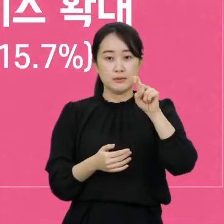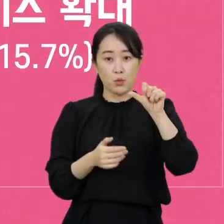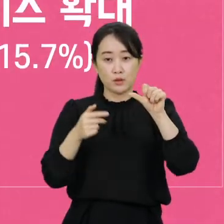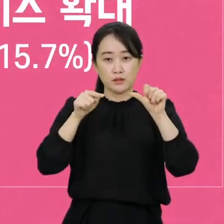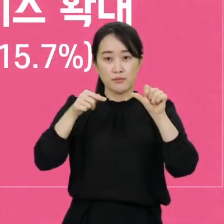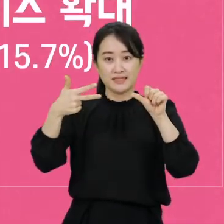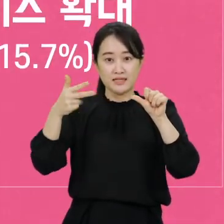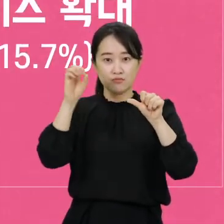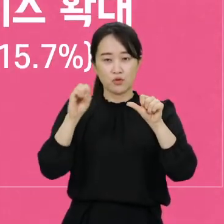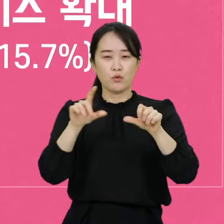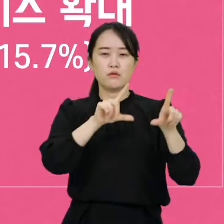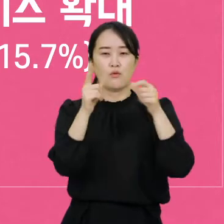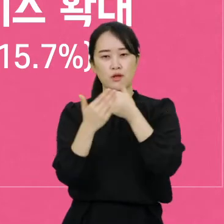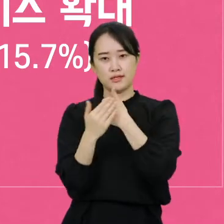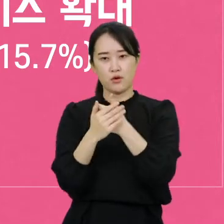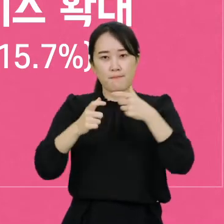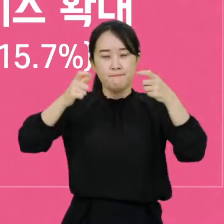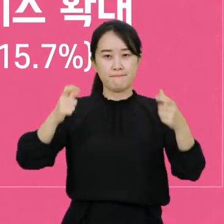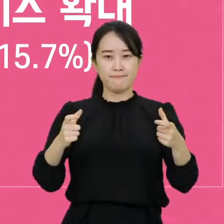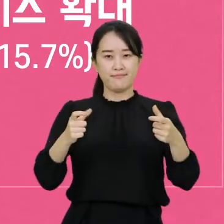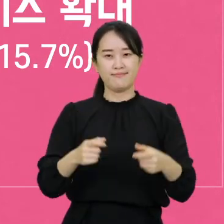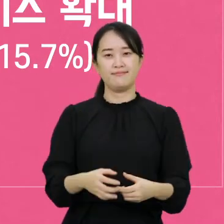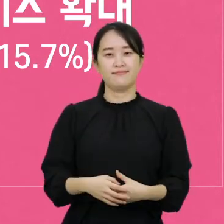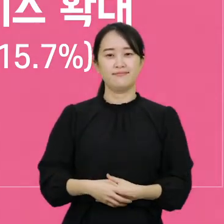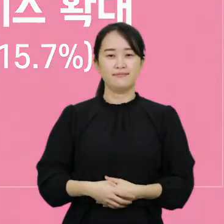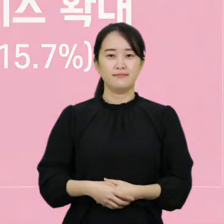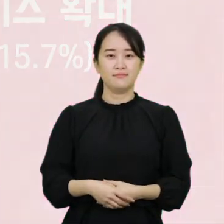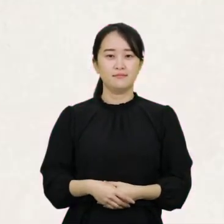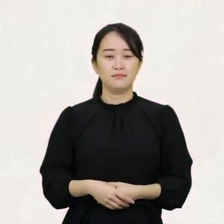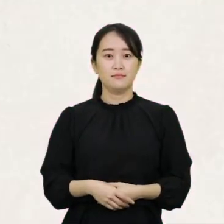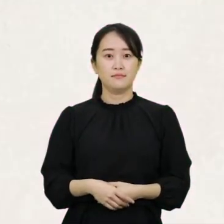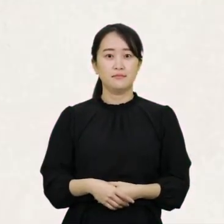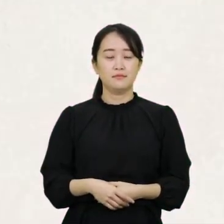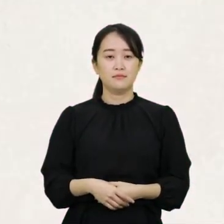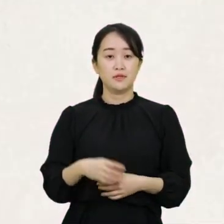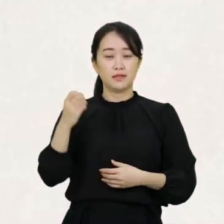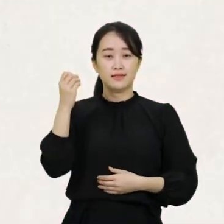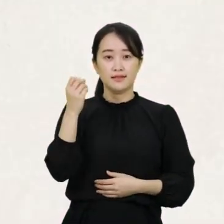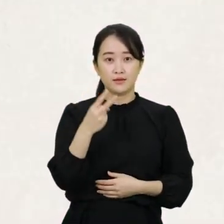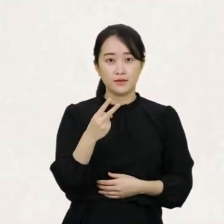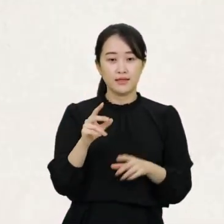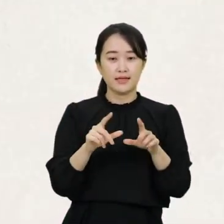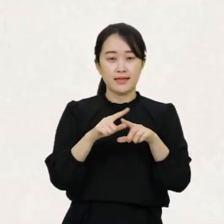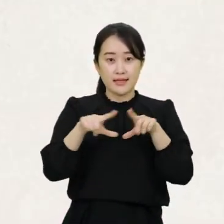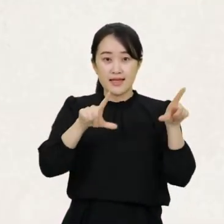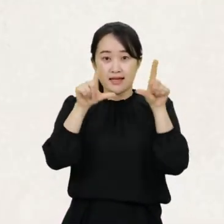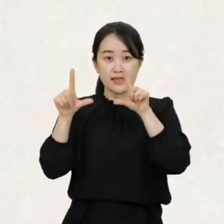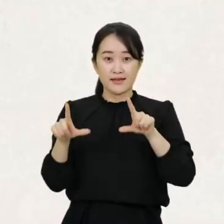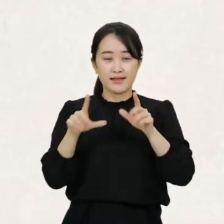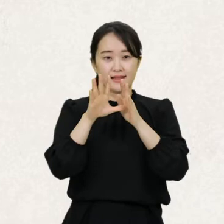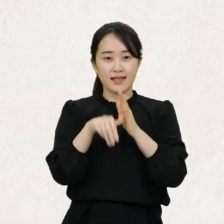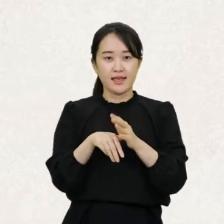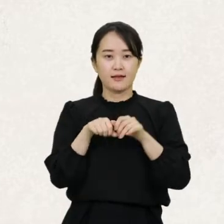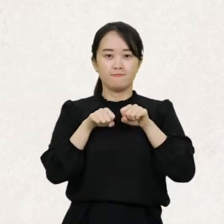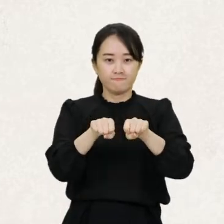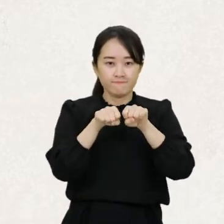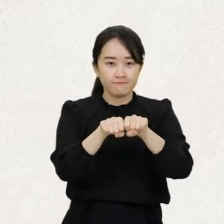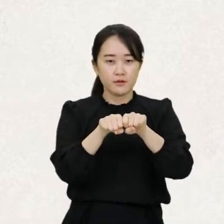15.7%가 생활 지원 서비스 확대를 꼽았어요. 그리고 일상생활에서는